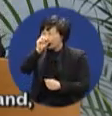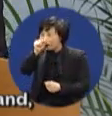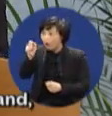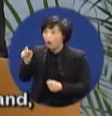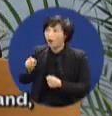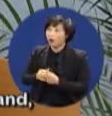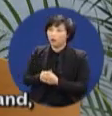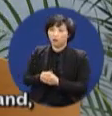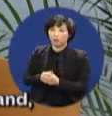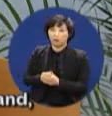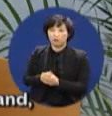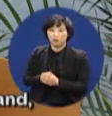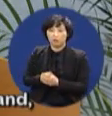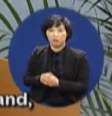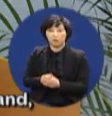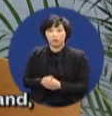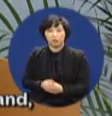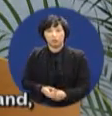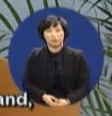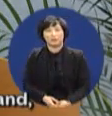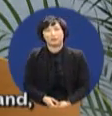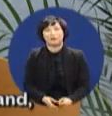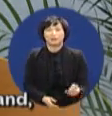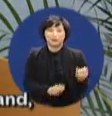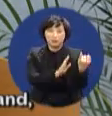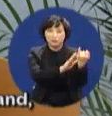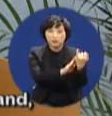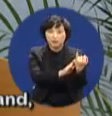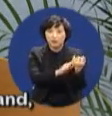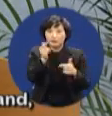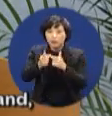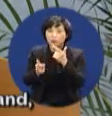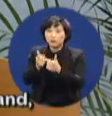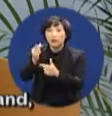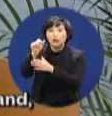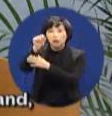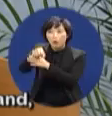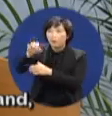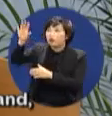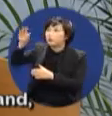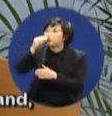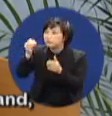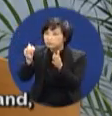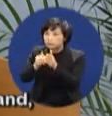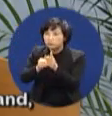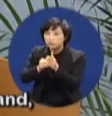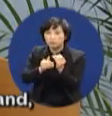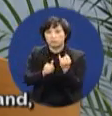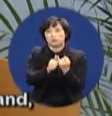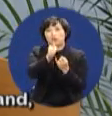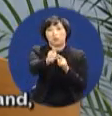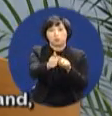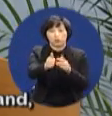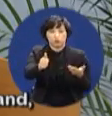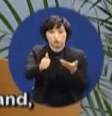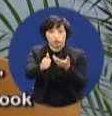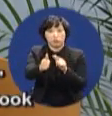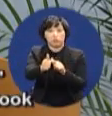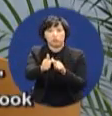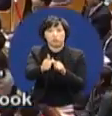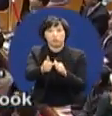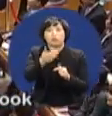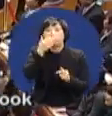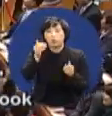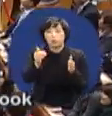생겼다. 나무가 그래. 그래서 여자가 그 실과를 따먹고 자기와 남편에도 주매 그도